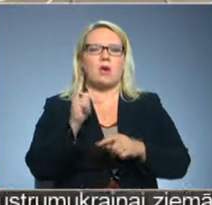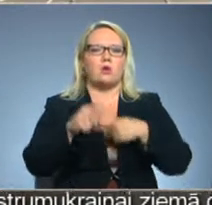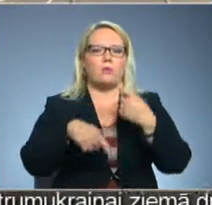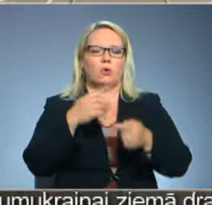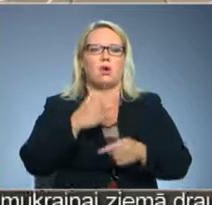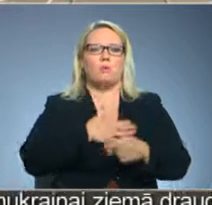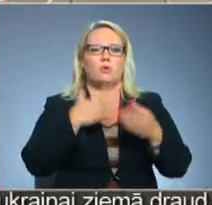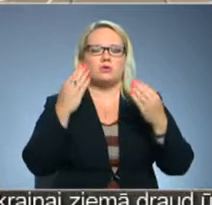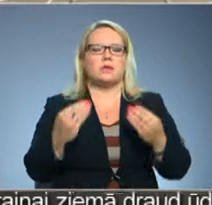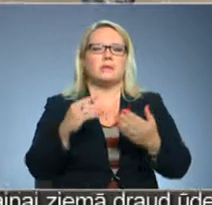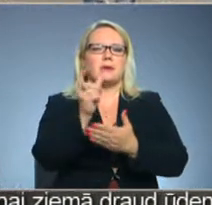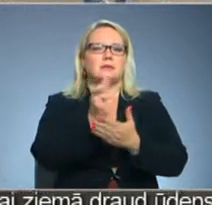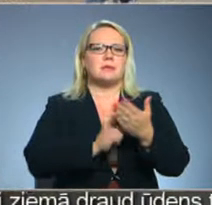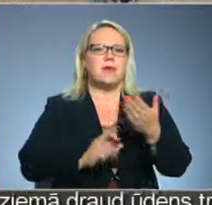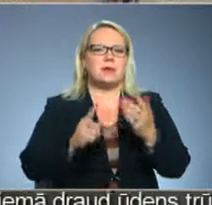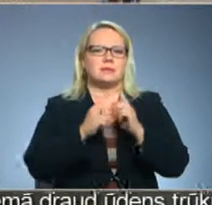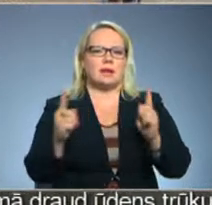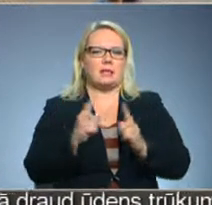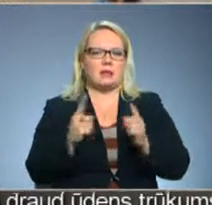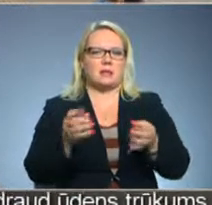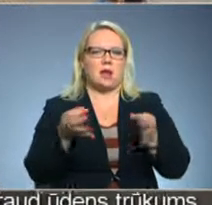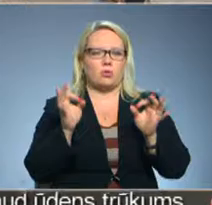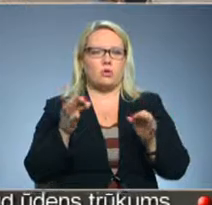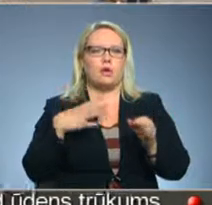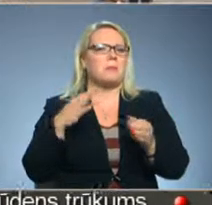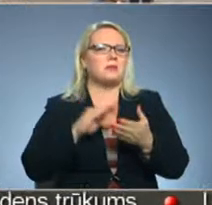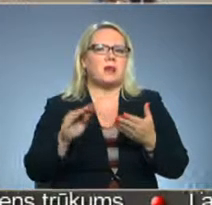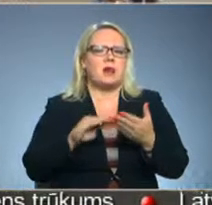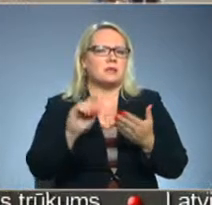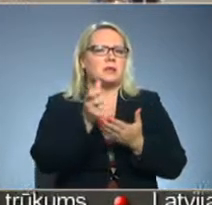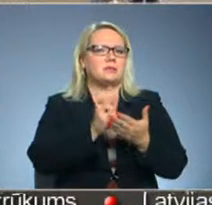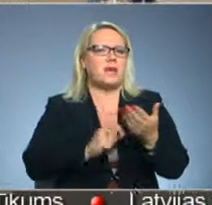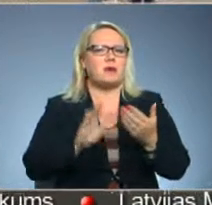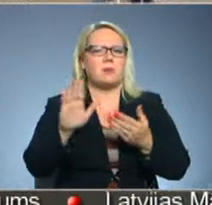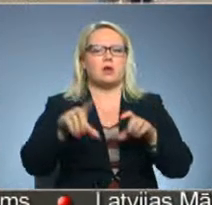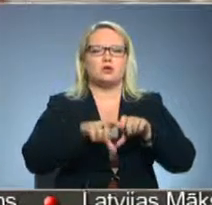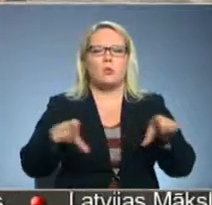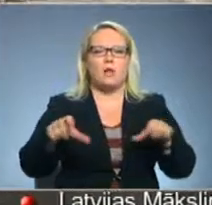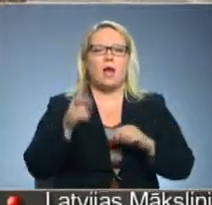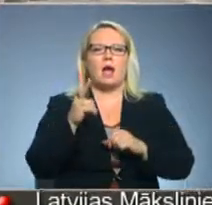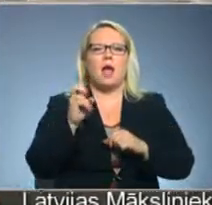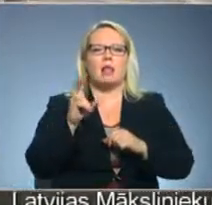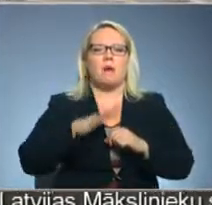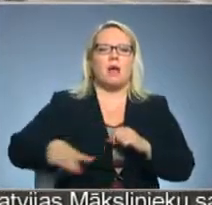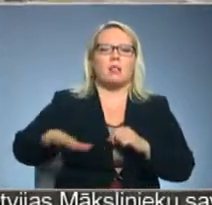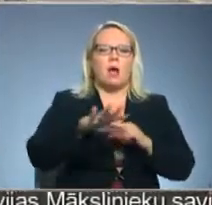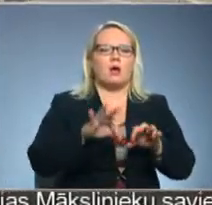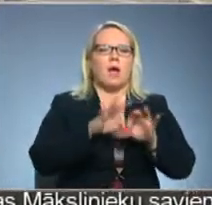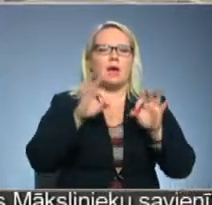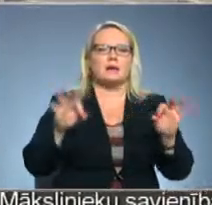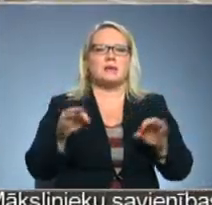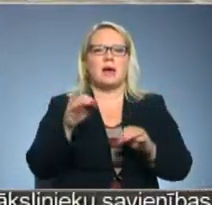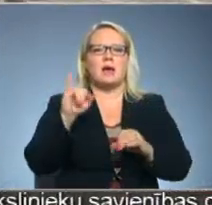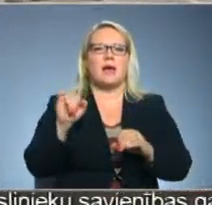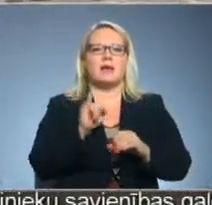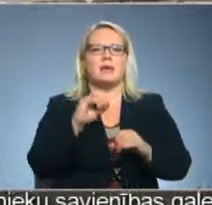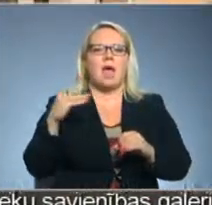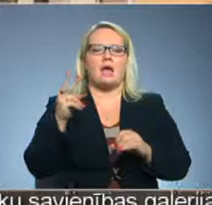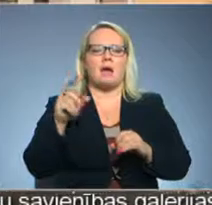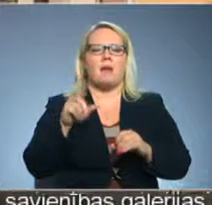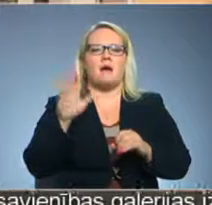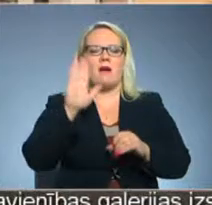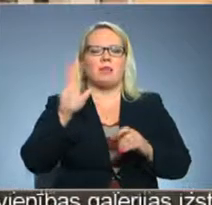arī Aspazijas dzejoļu fragmenti. Surastīju šādas dzejas rindas. Es neapjēdzu sevi. Kur es? Kas